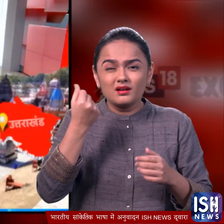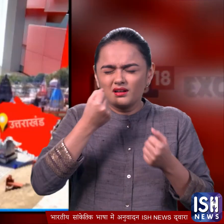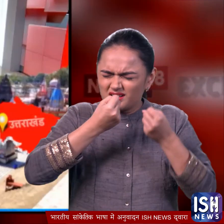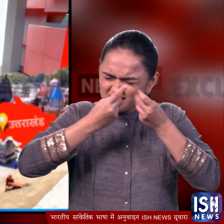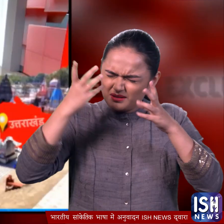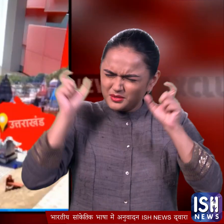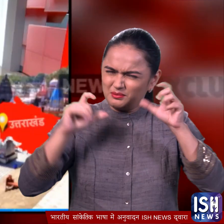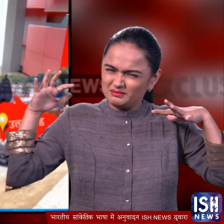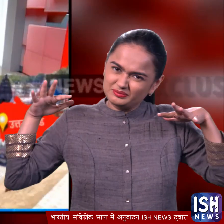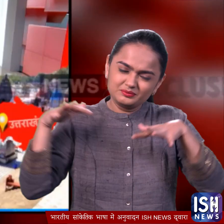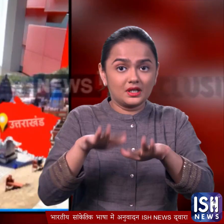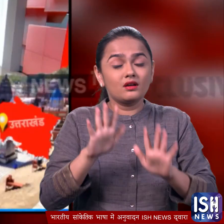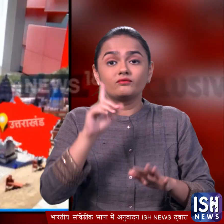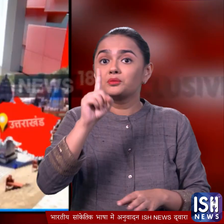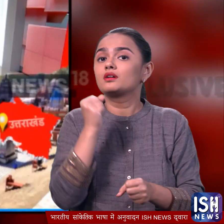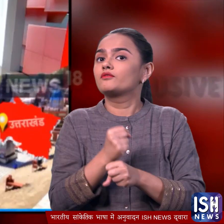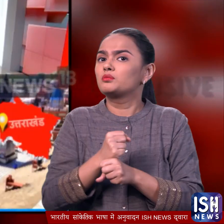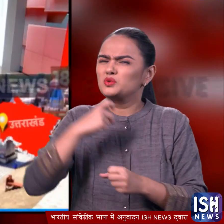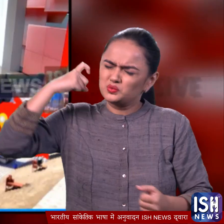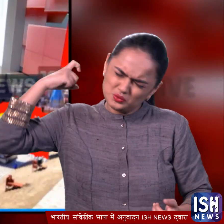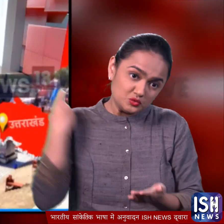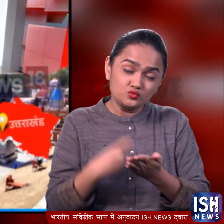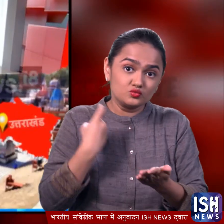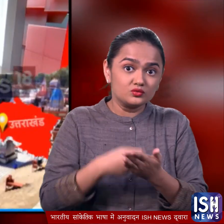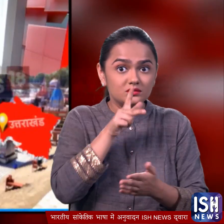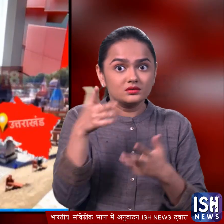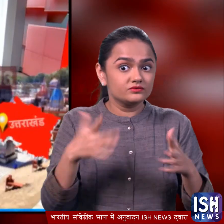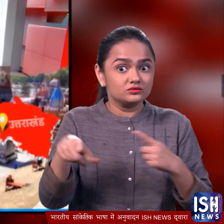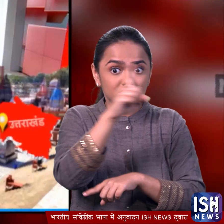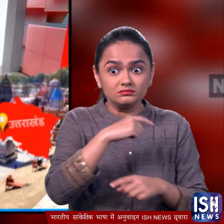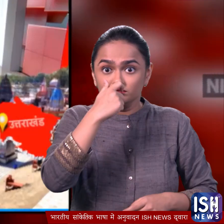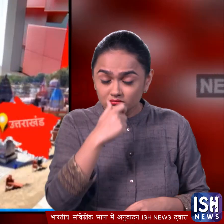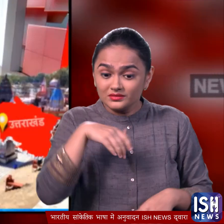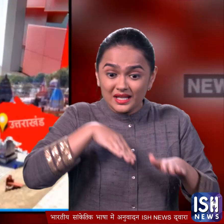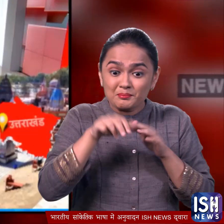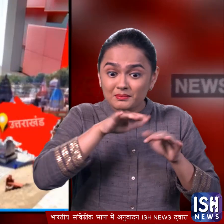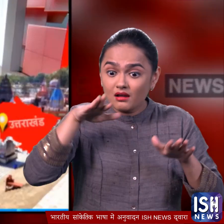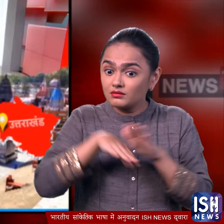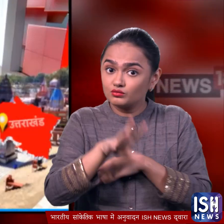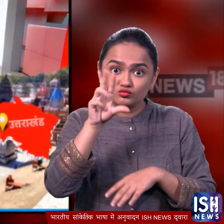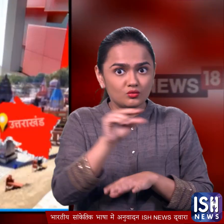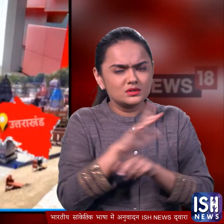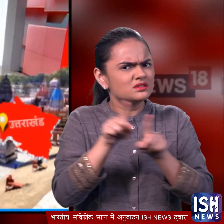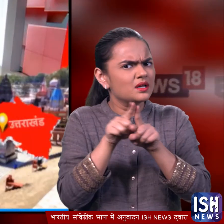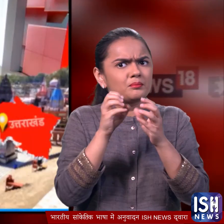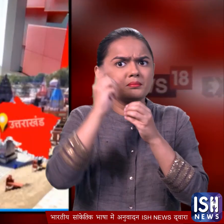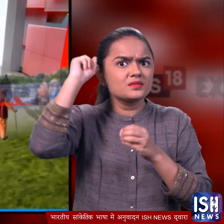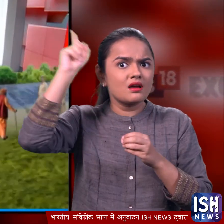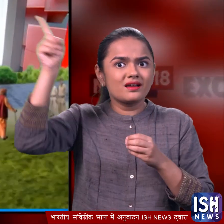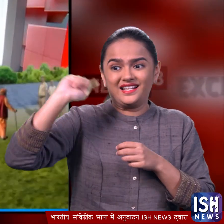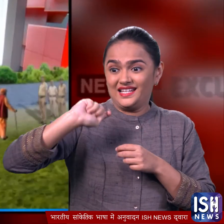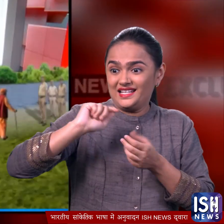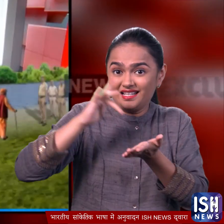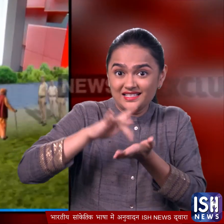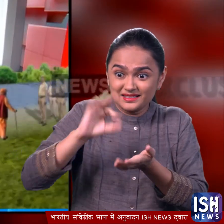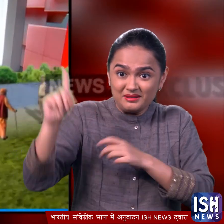में सैकड़ों श्रद्धालु स्नान के लिए पहुंचते हैं, लेकिन प्रशासन की सख्ती के बाद वहां श्रद्धालुओं को स्नान की अनुमति नहीं मिल पाएगी। इसी तरह बिहार